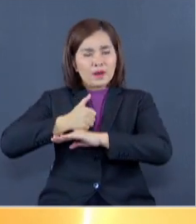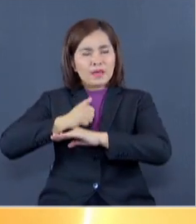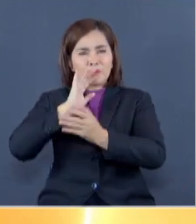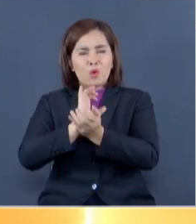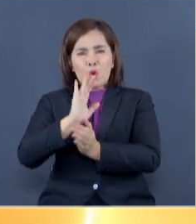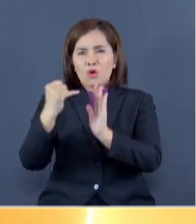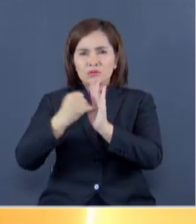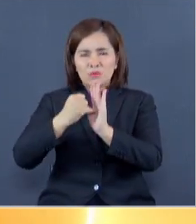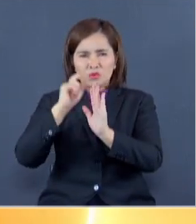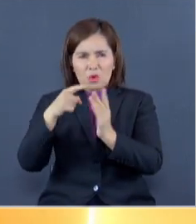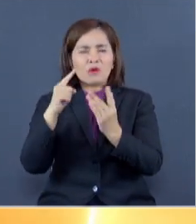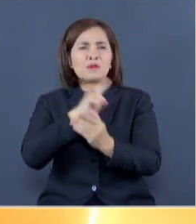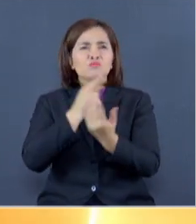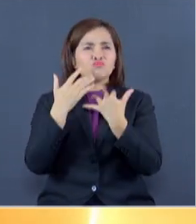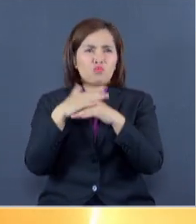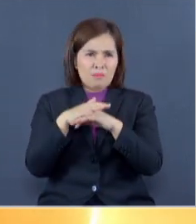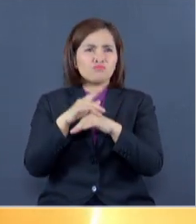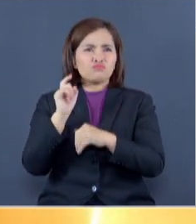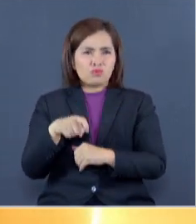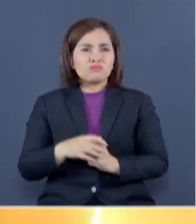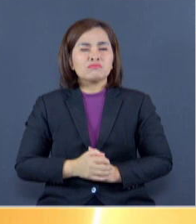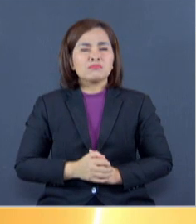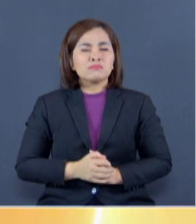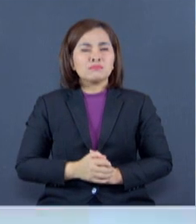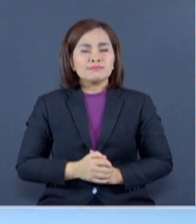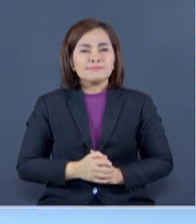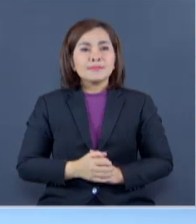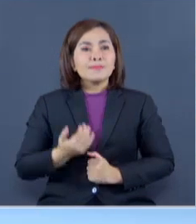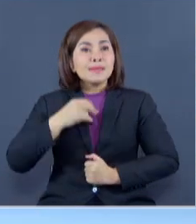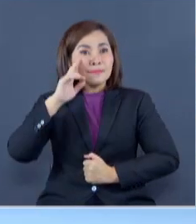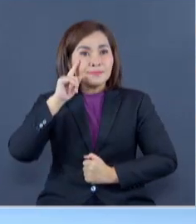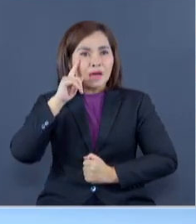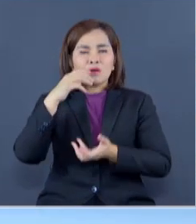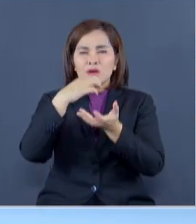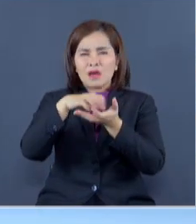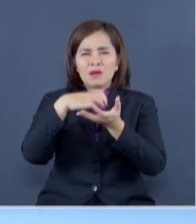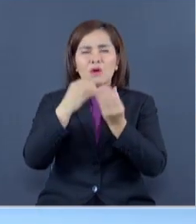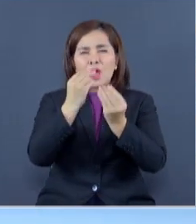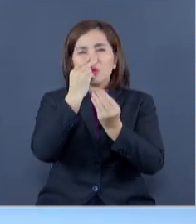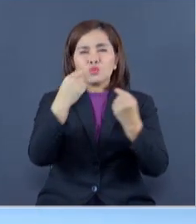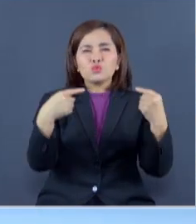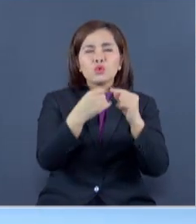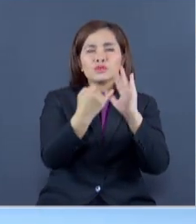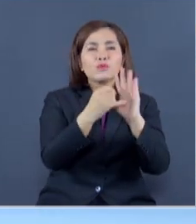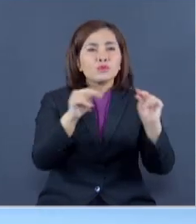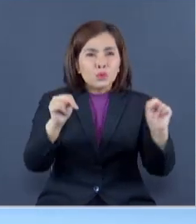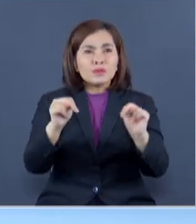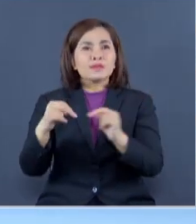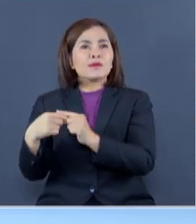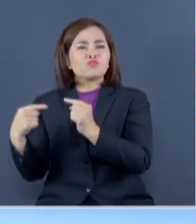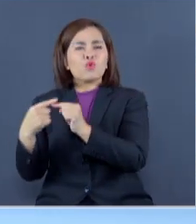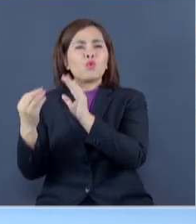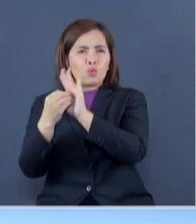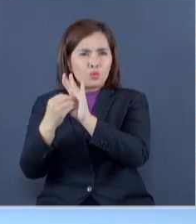ะต้องรับผิดชอบด้วยค่ะ ครับจริงๆตอนนี้นอกจากกรณีที่เป็นข่าวที่เรานำมาเล่าทั้งที่นนทบุรีแล้วก็กรณีครูเจี๊ยบกับน้องหยอดจริ